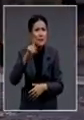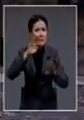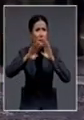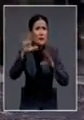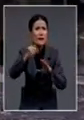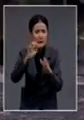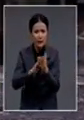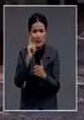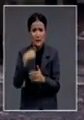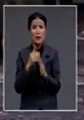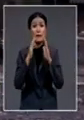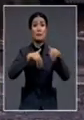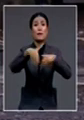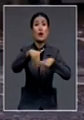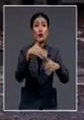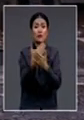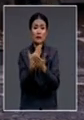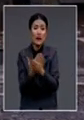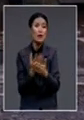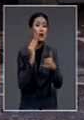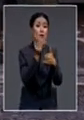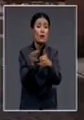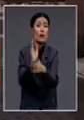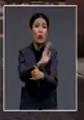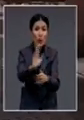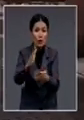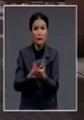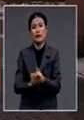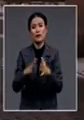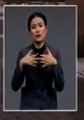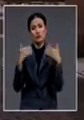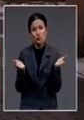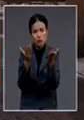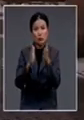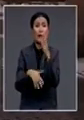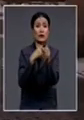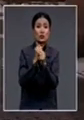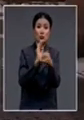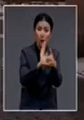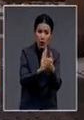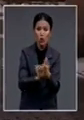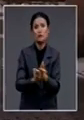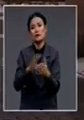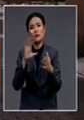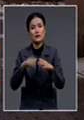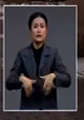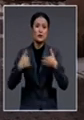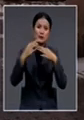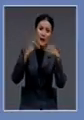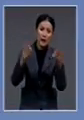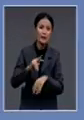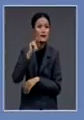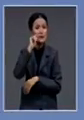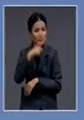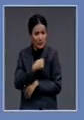รการสนับสนุนทางสังคมอายุไขเฉลี่ยเสรีภาพในสังคมความมีน้ำใจแล้วก็ปลอด